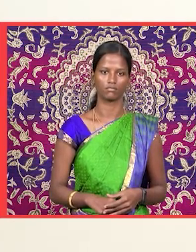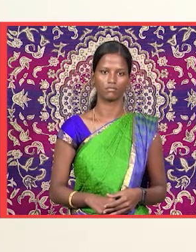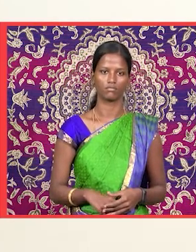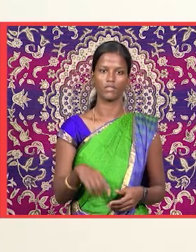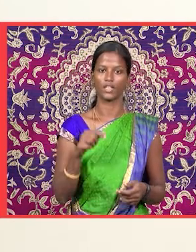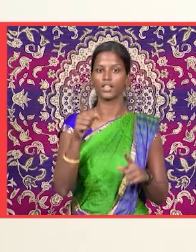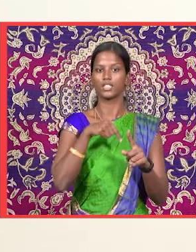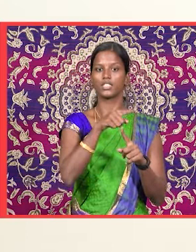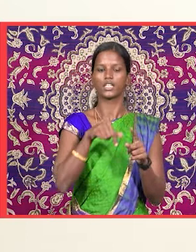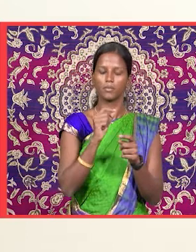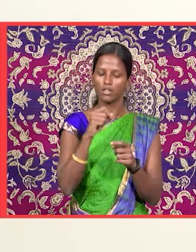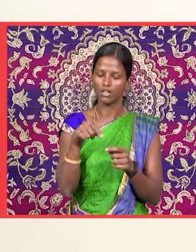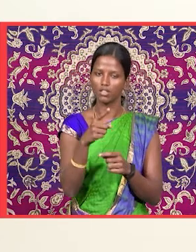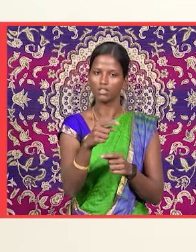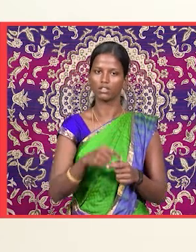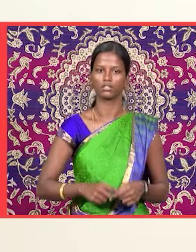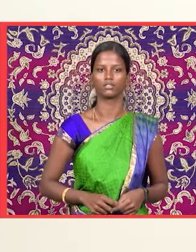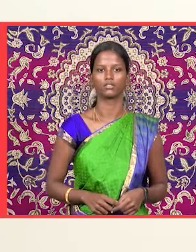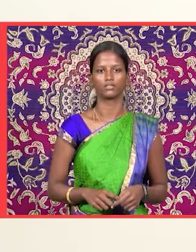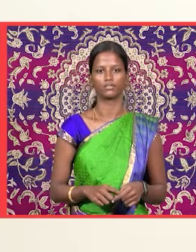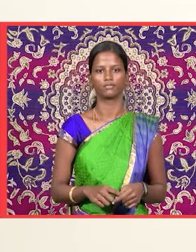குறைக்கப்பட்ட தொகையின்